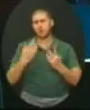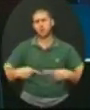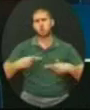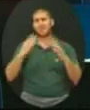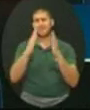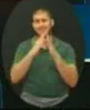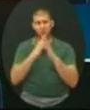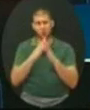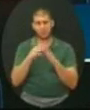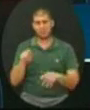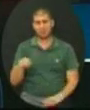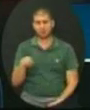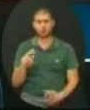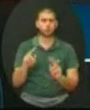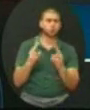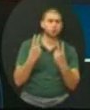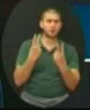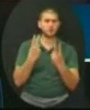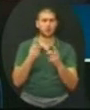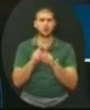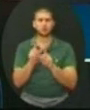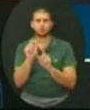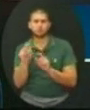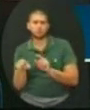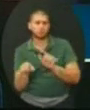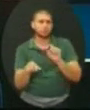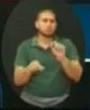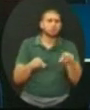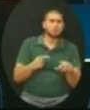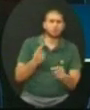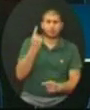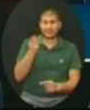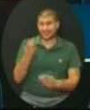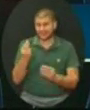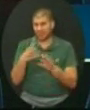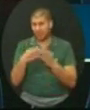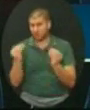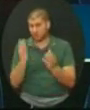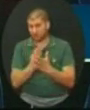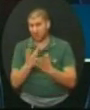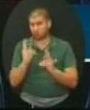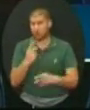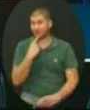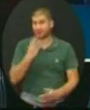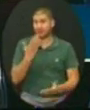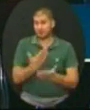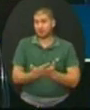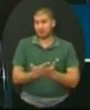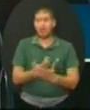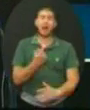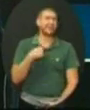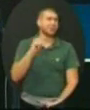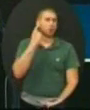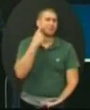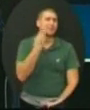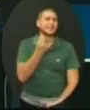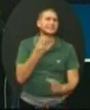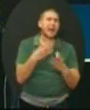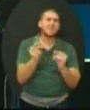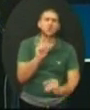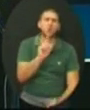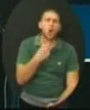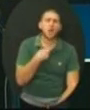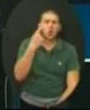הדיור בכנסת עוד איזה צימוק פה וצימוק שם. זה כסף אבוד? כבר תראי, אפשר להכריז עליו כספים אבודים? אני לא חושבת שזה כסף אבוד.